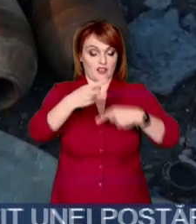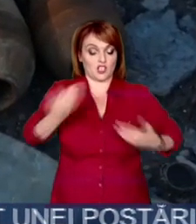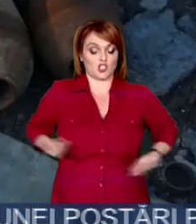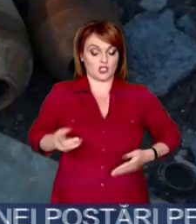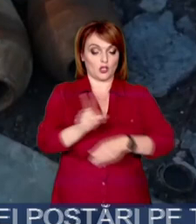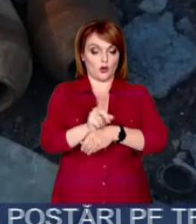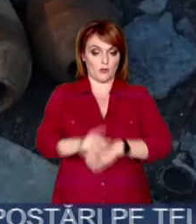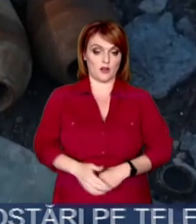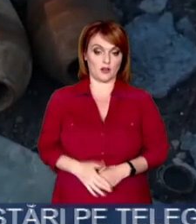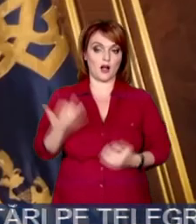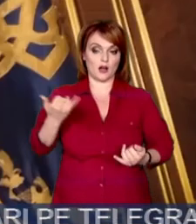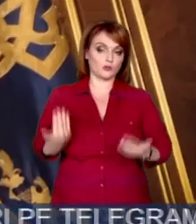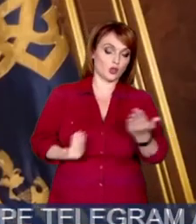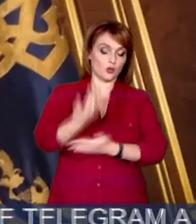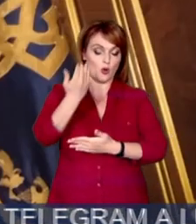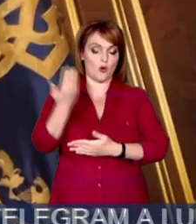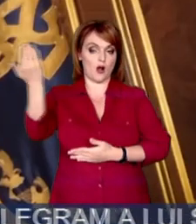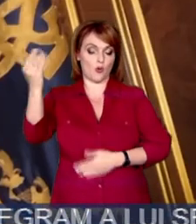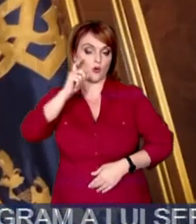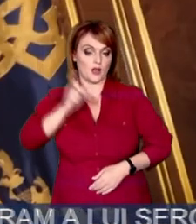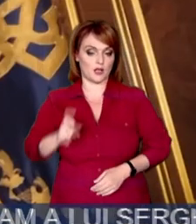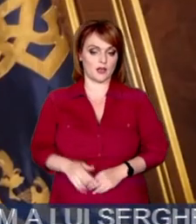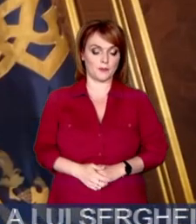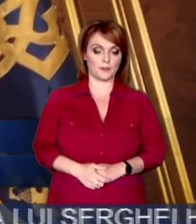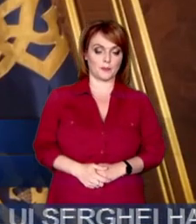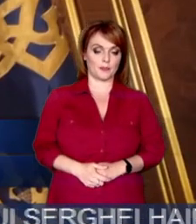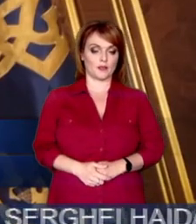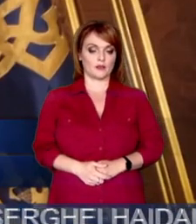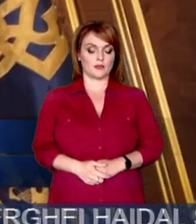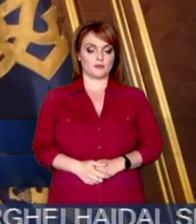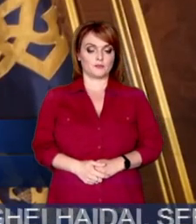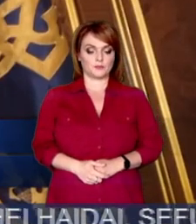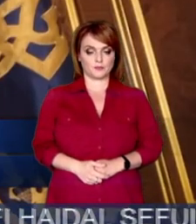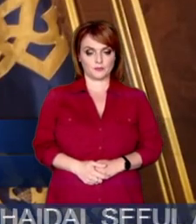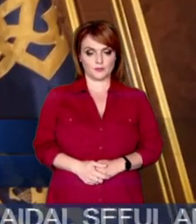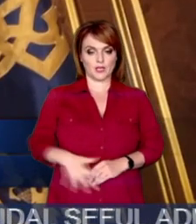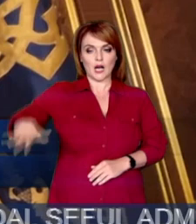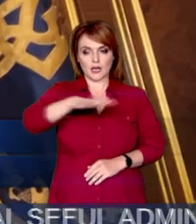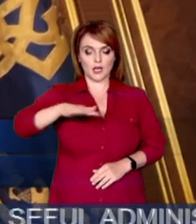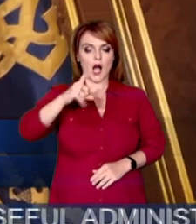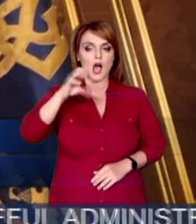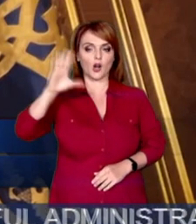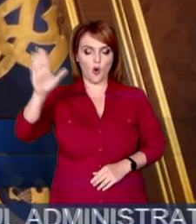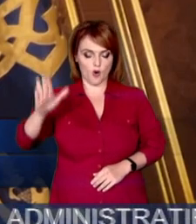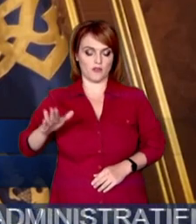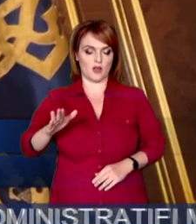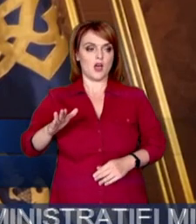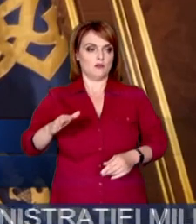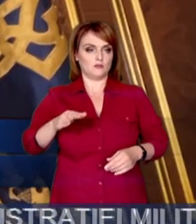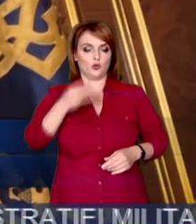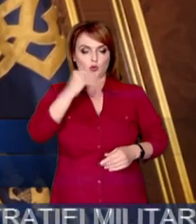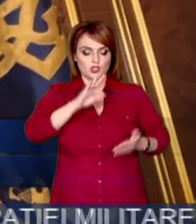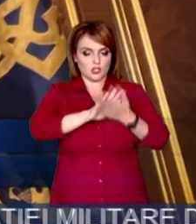nou în mâinile Ucrainei. Harkivska oblast, stabilizăm situația, trimăm opoziții. În regiunea Harkiv stabilizăm situația,